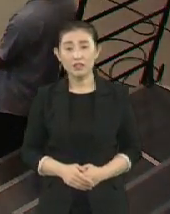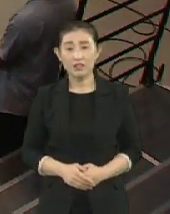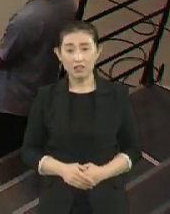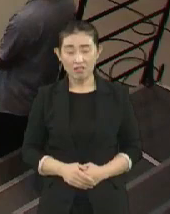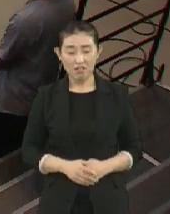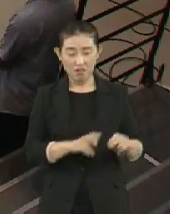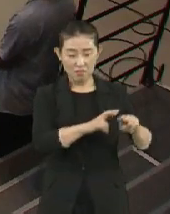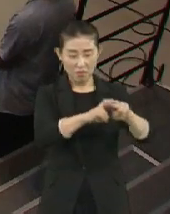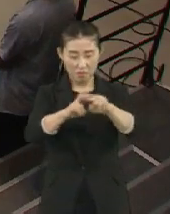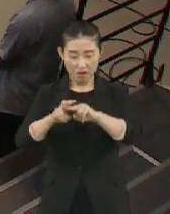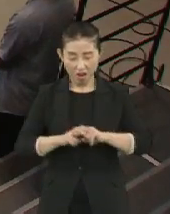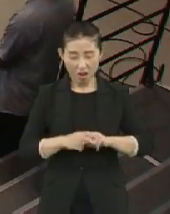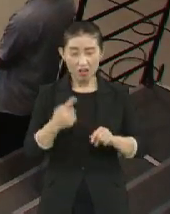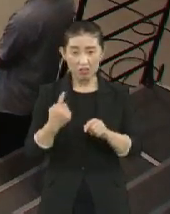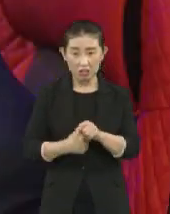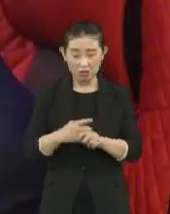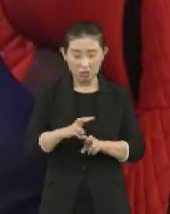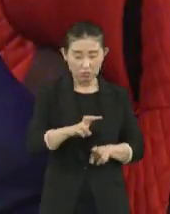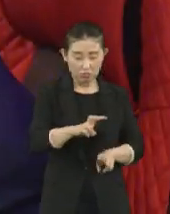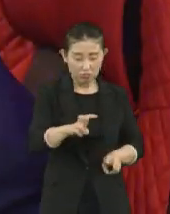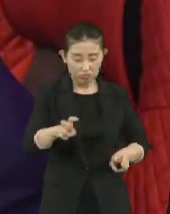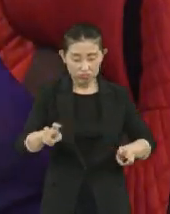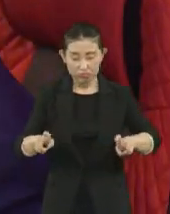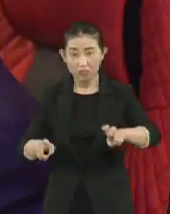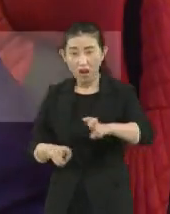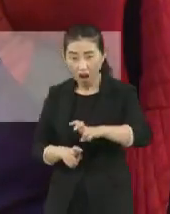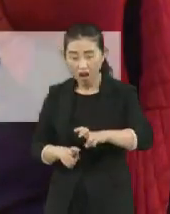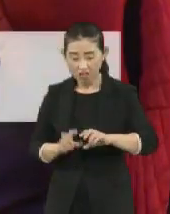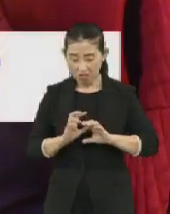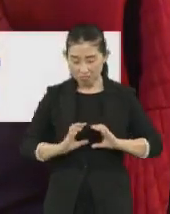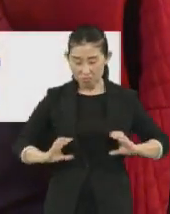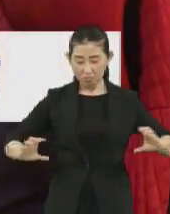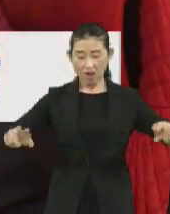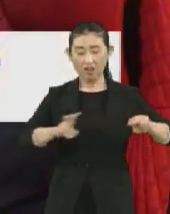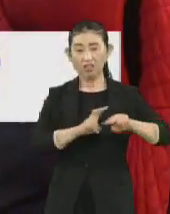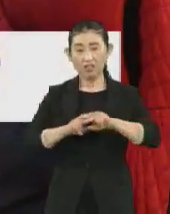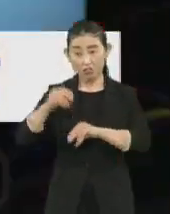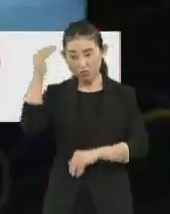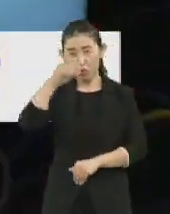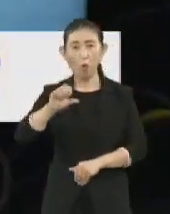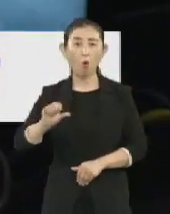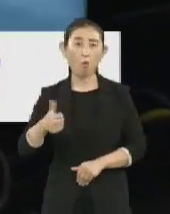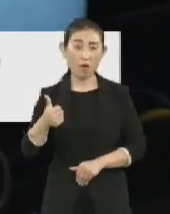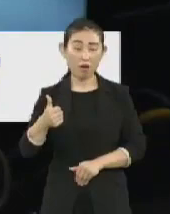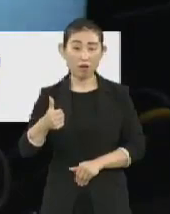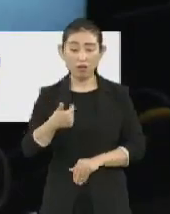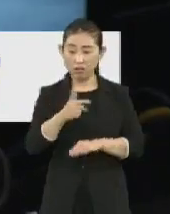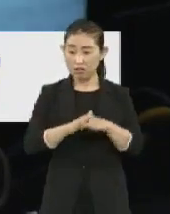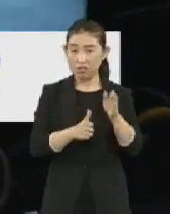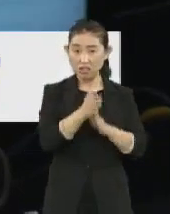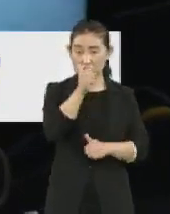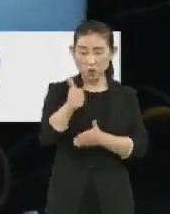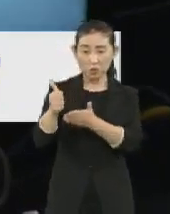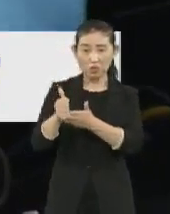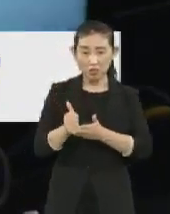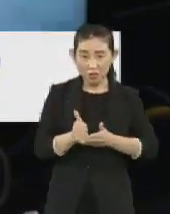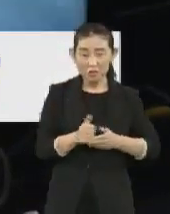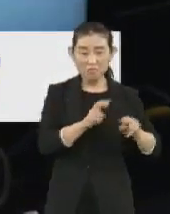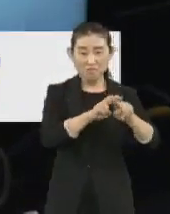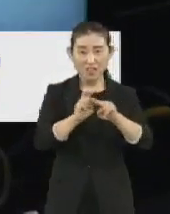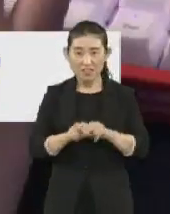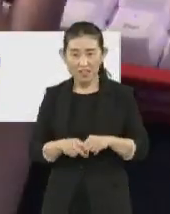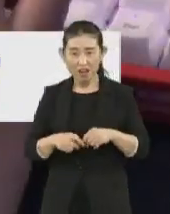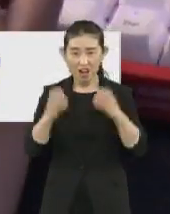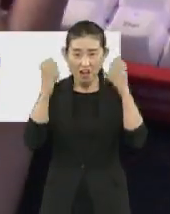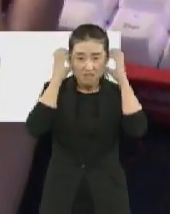무대와 좌석이 자동으로 움직이는 500석 규모의 가변형 원형 경기장에서 허태정 대전시장 등 내빈들이 불꽃